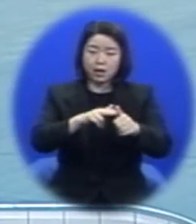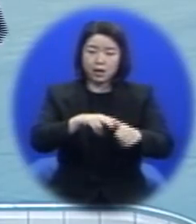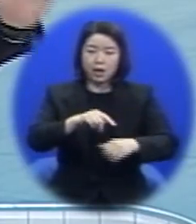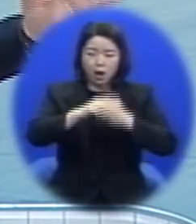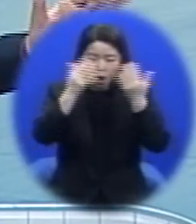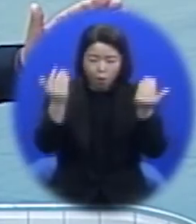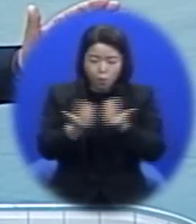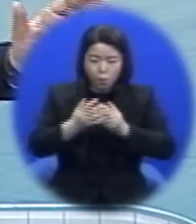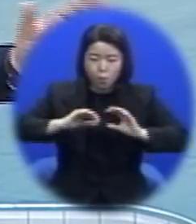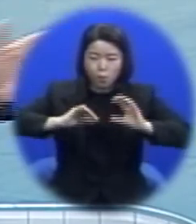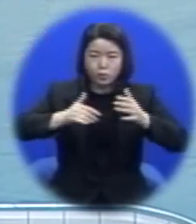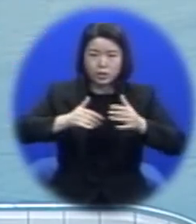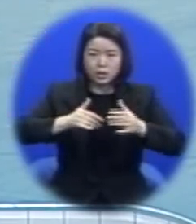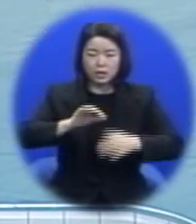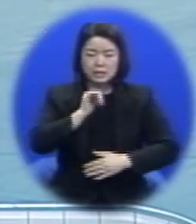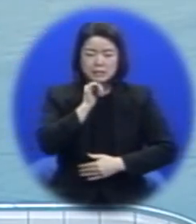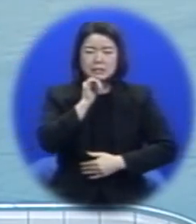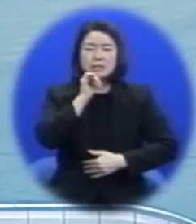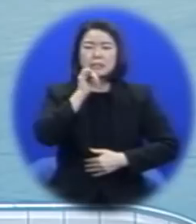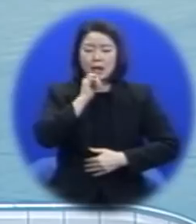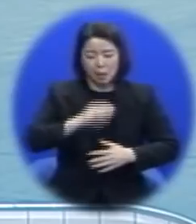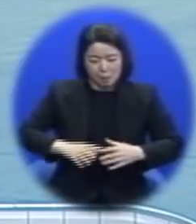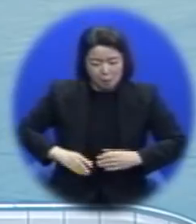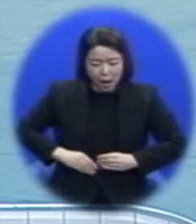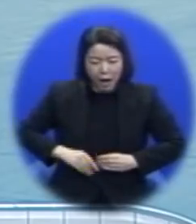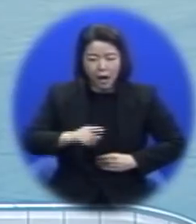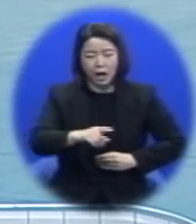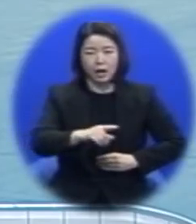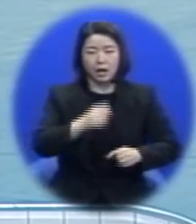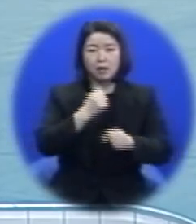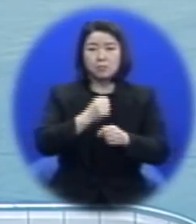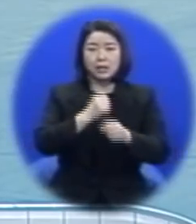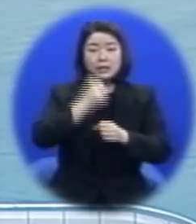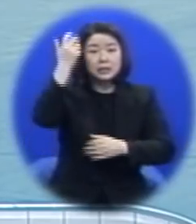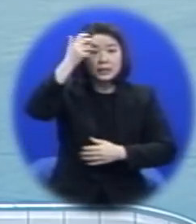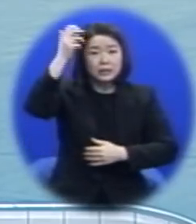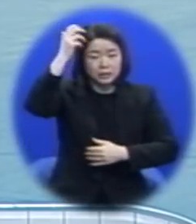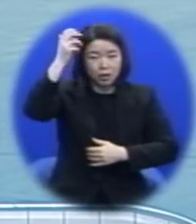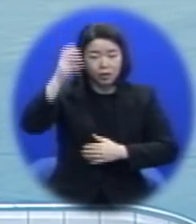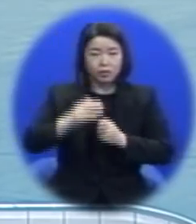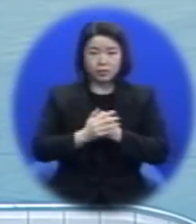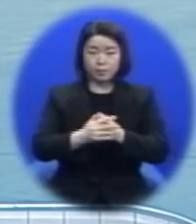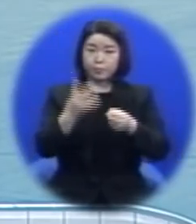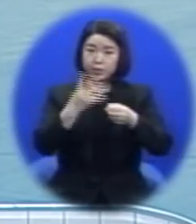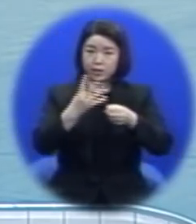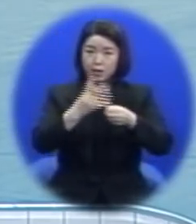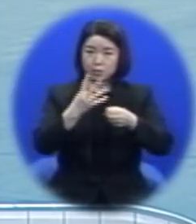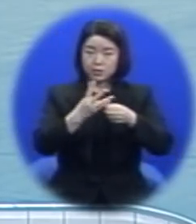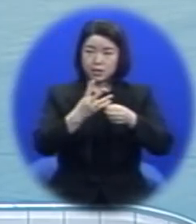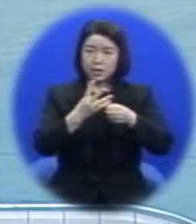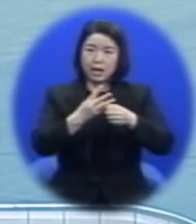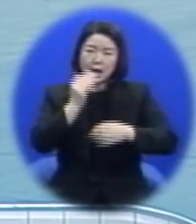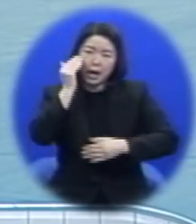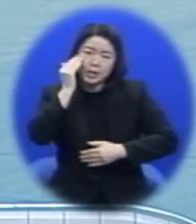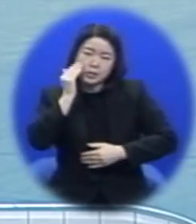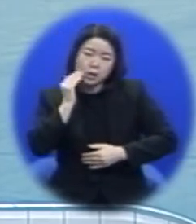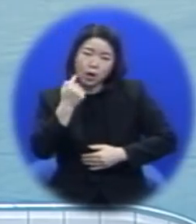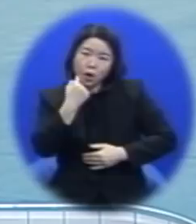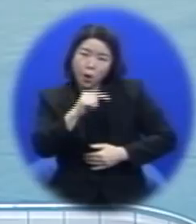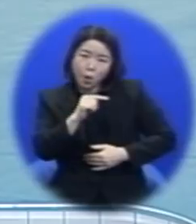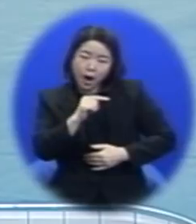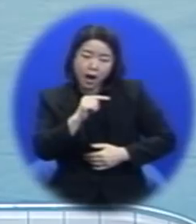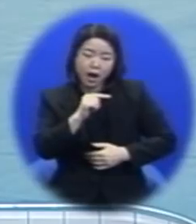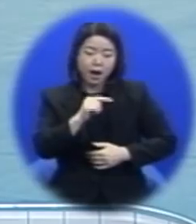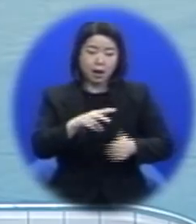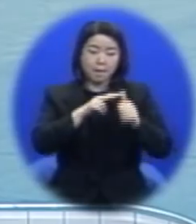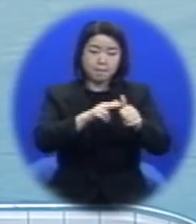기근이 오게 만드는 영입니다. 네 번째 인이 떼어질 때 청황색 말을 탄 자가 나타나는데